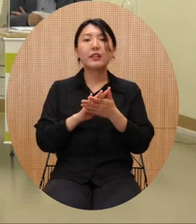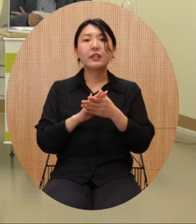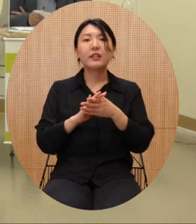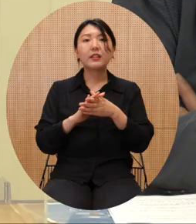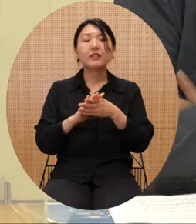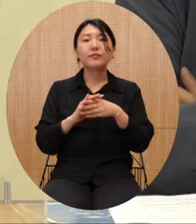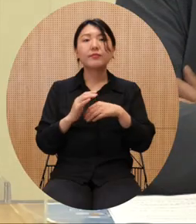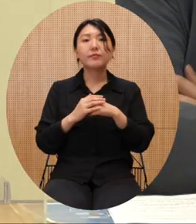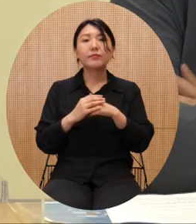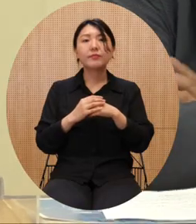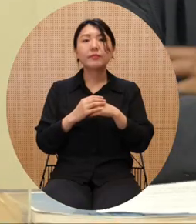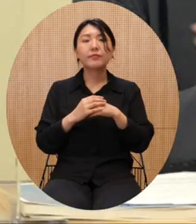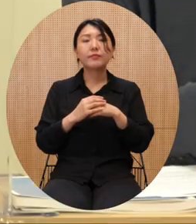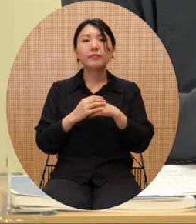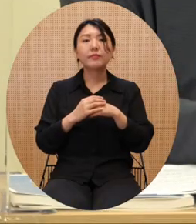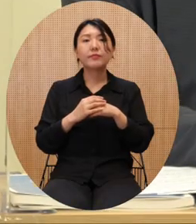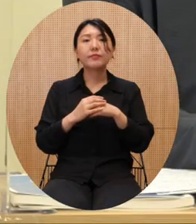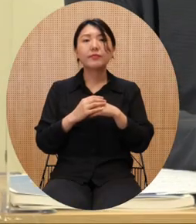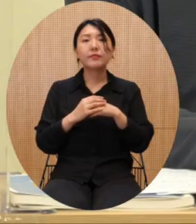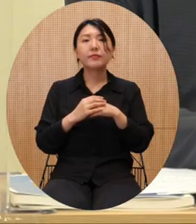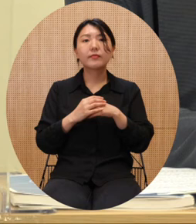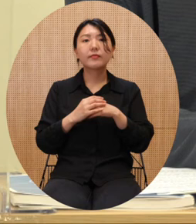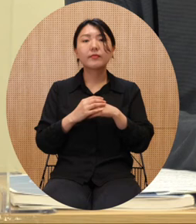안녕하세요. 주거복지센터 차선화입니다.